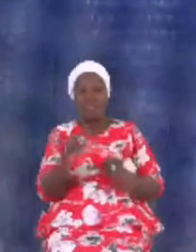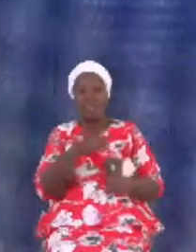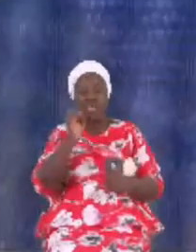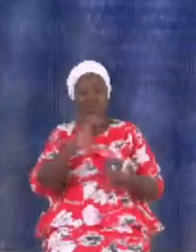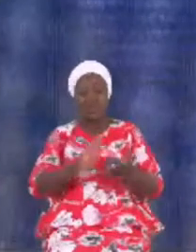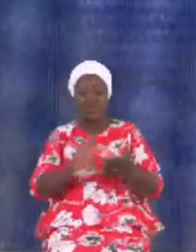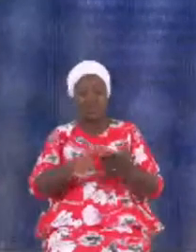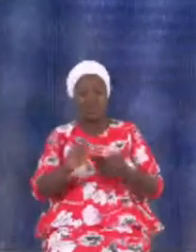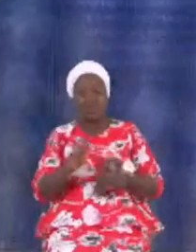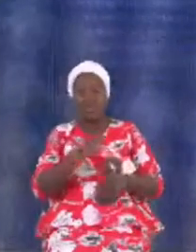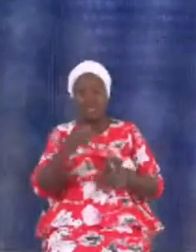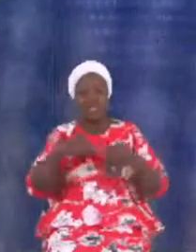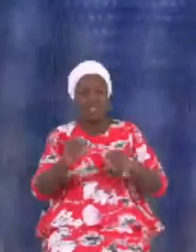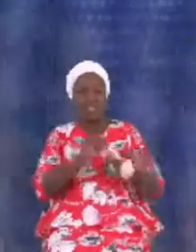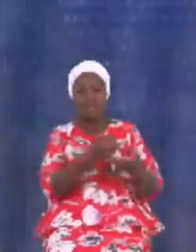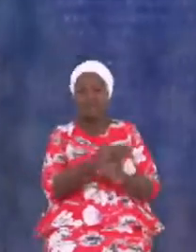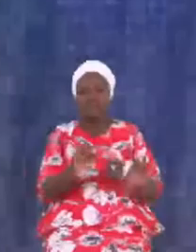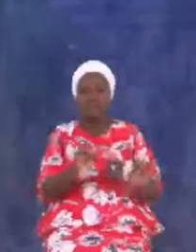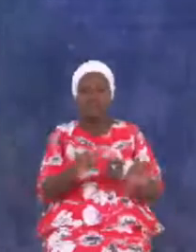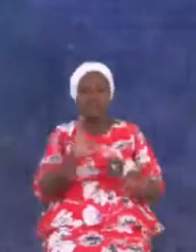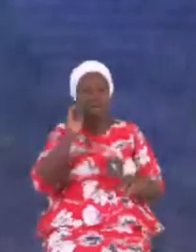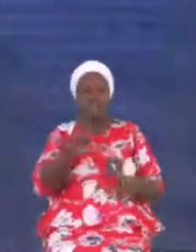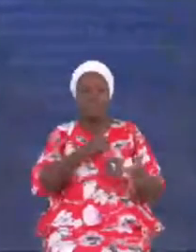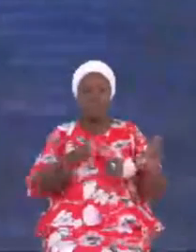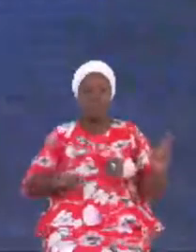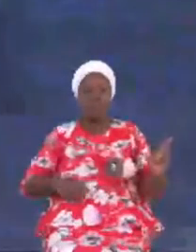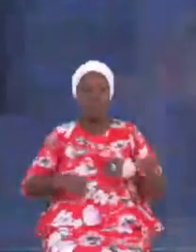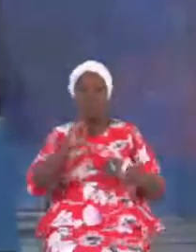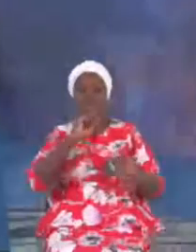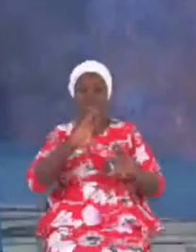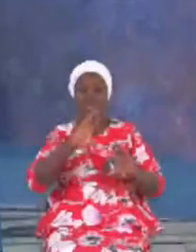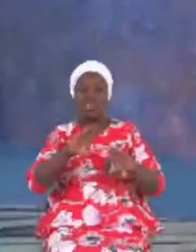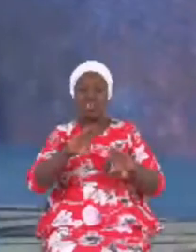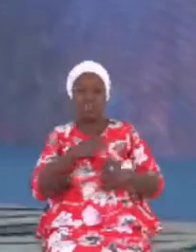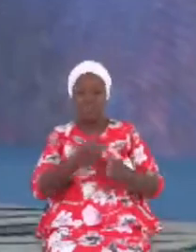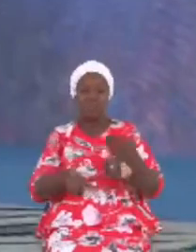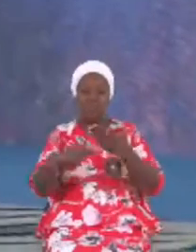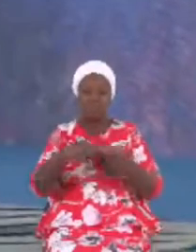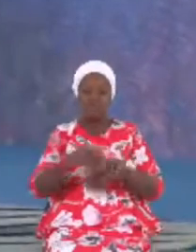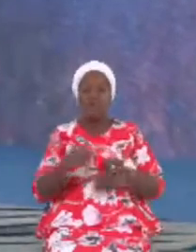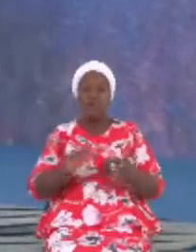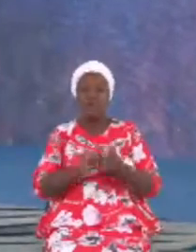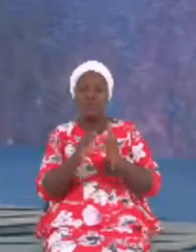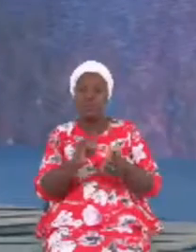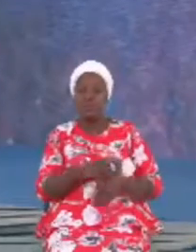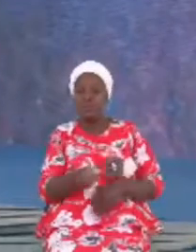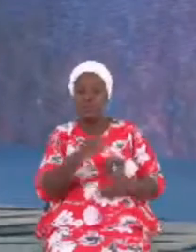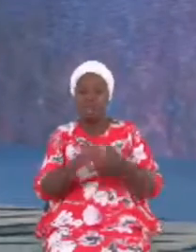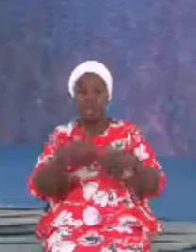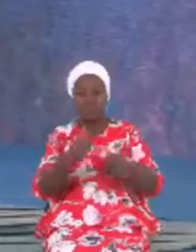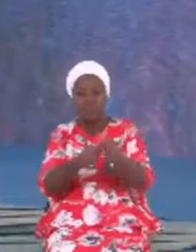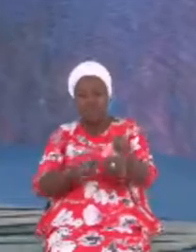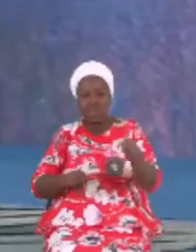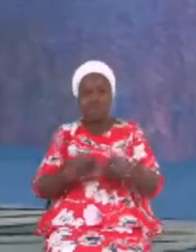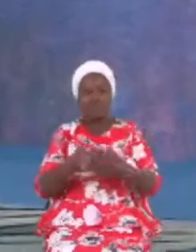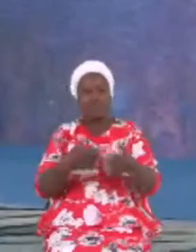pardonné. Il a franchi. Et le Seigneur a restauré ceux qui avaient rétrogradé